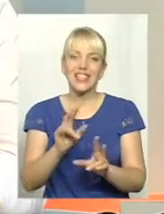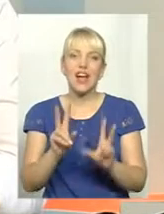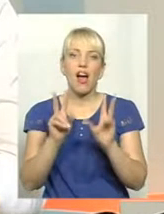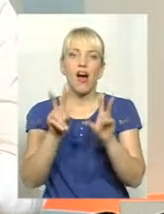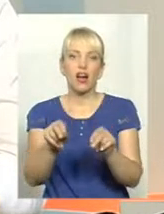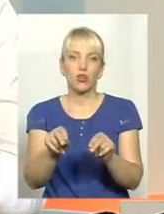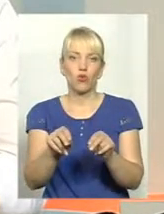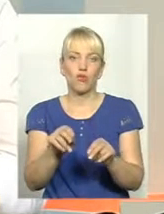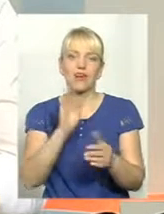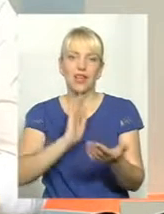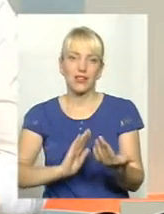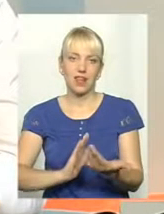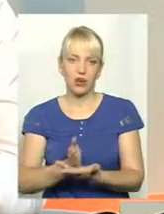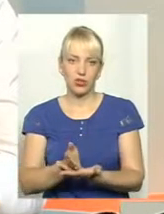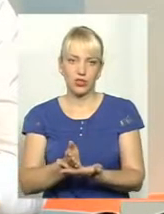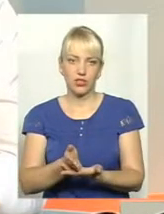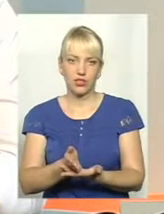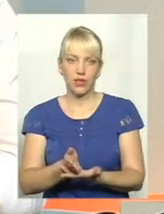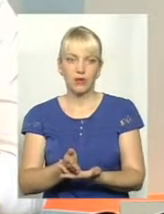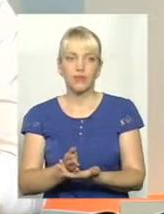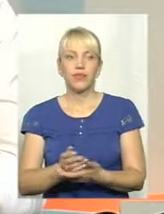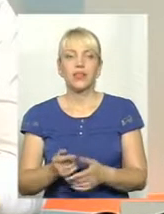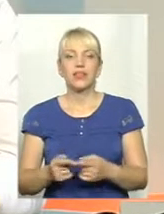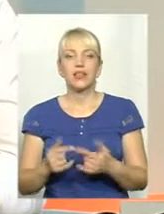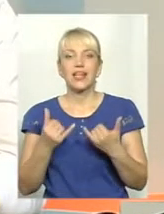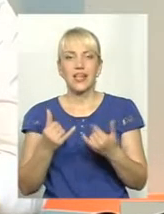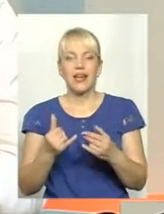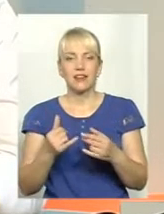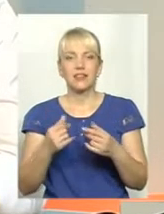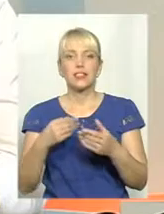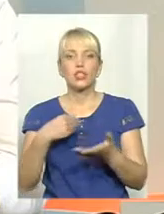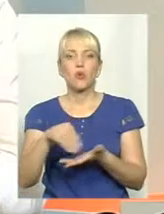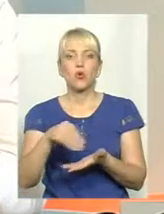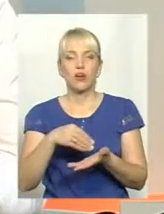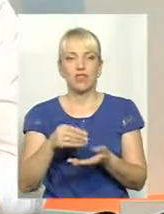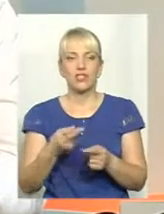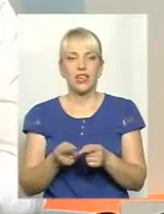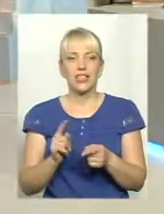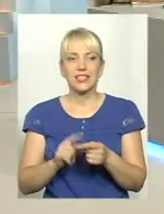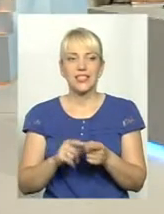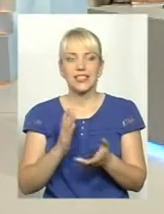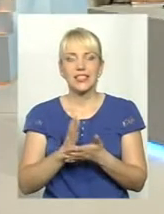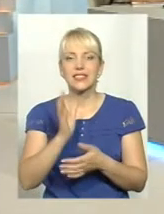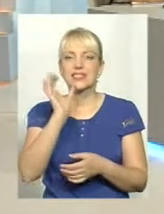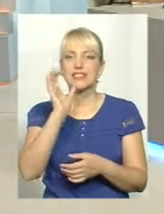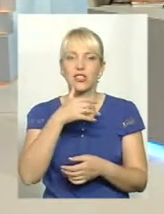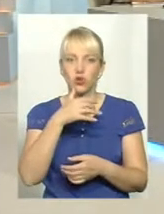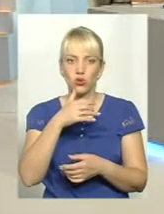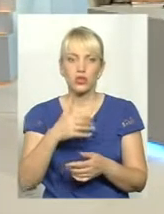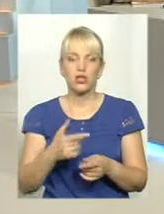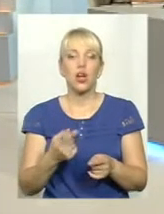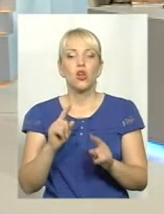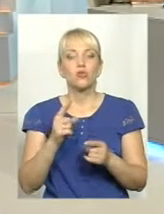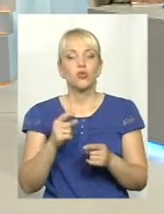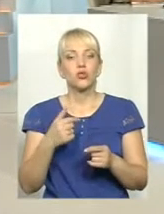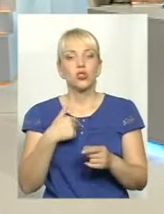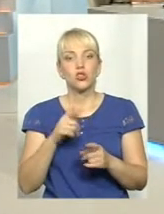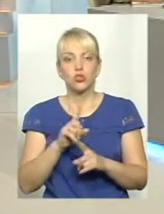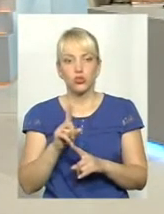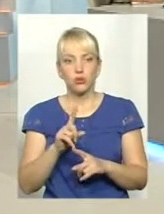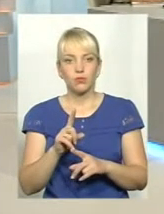це пропозиція і це відповідальність тих, хто надають послуги і товари з одного боку, і